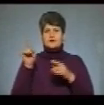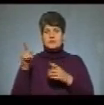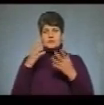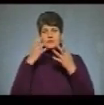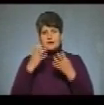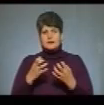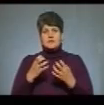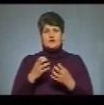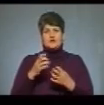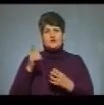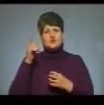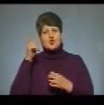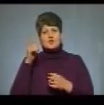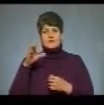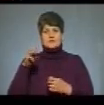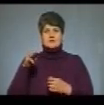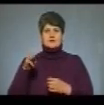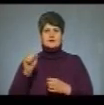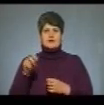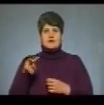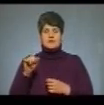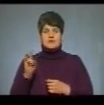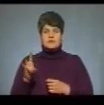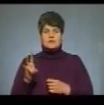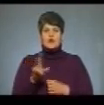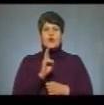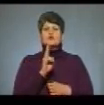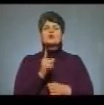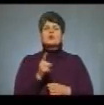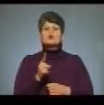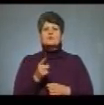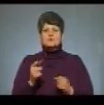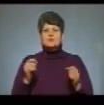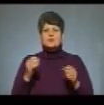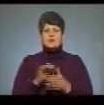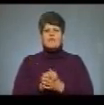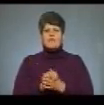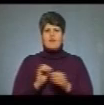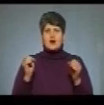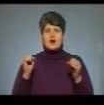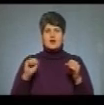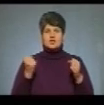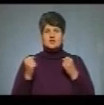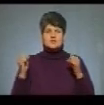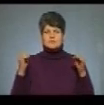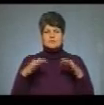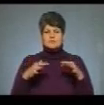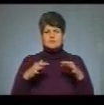Сталін. Против кого товариші собрались? І роль проста, така чванлива,